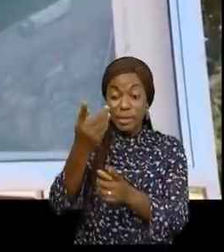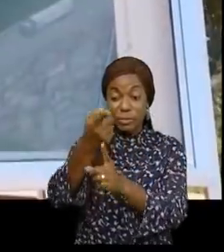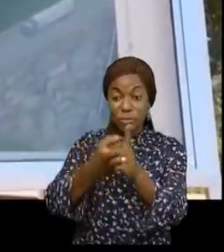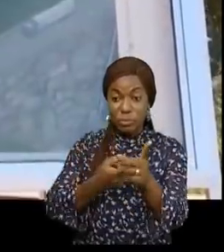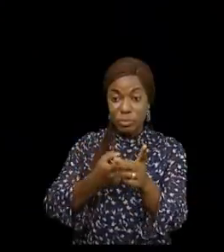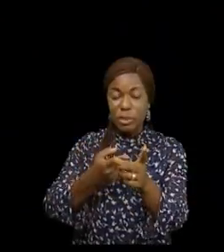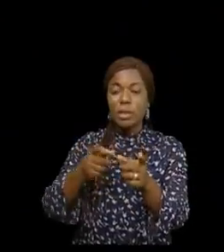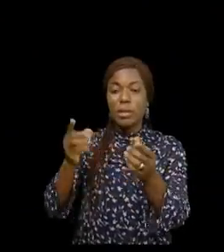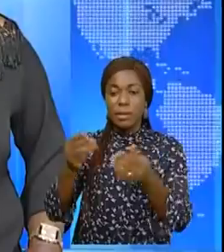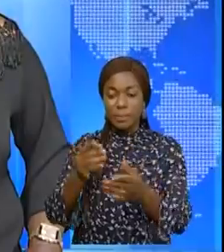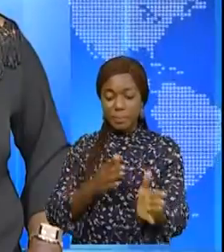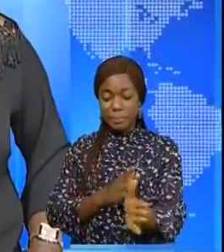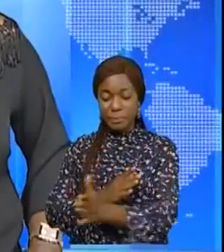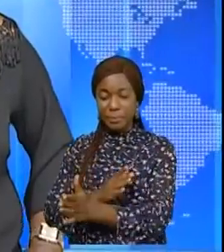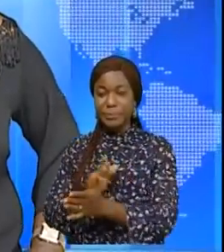de chantier.